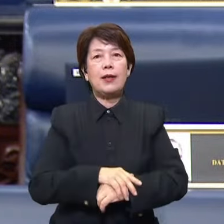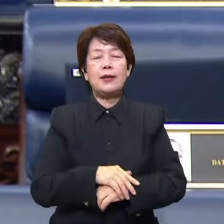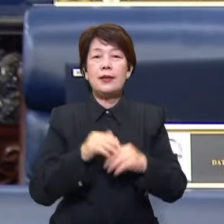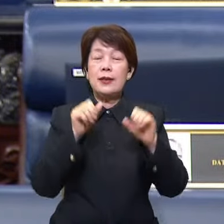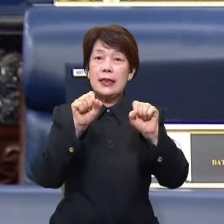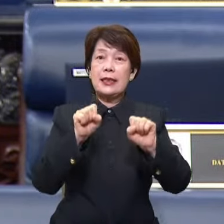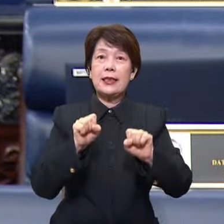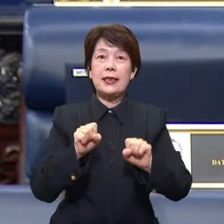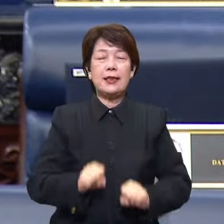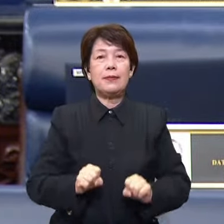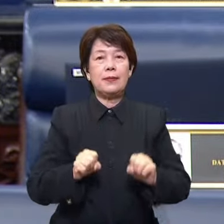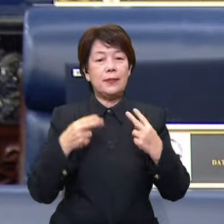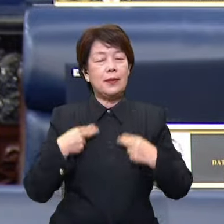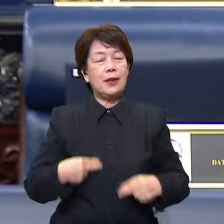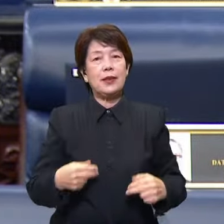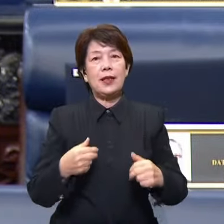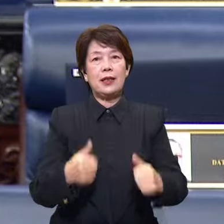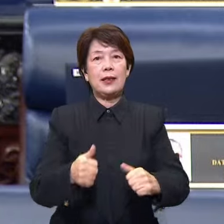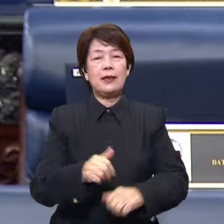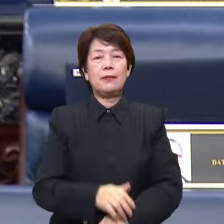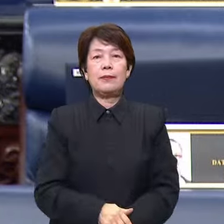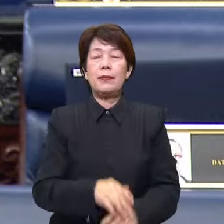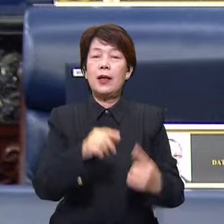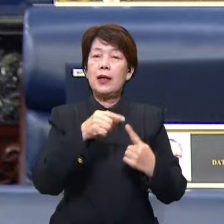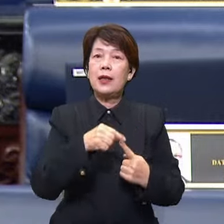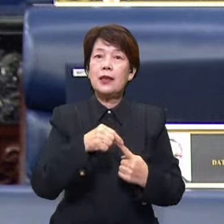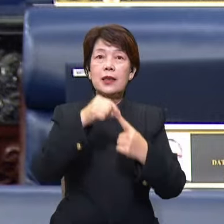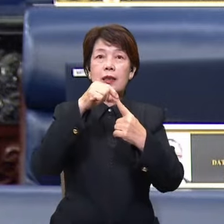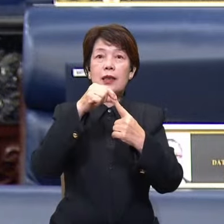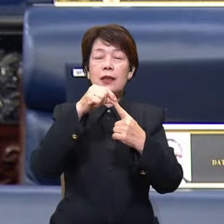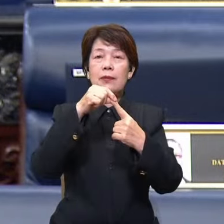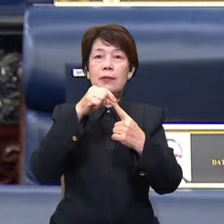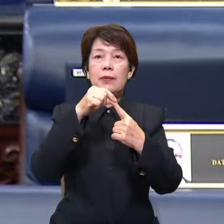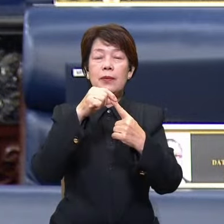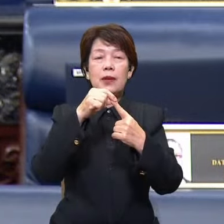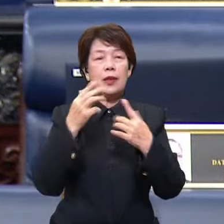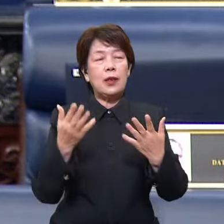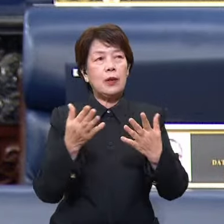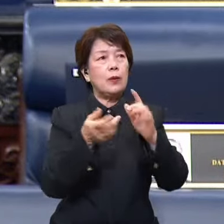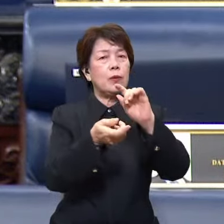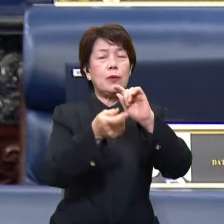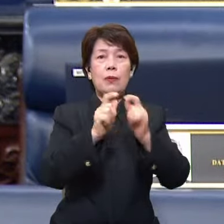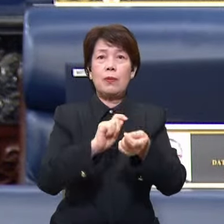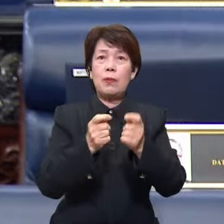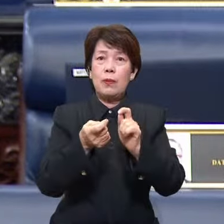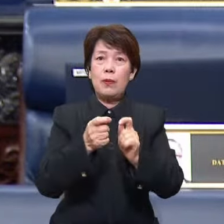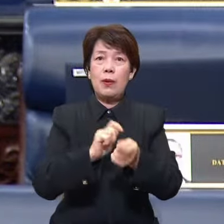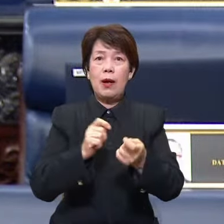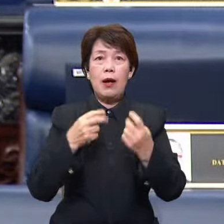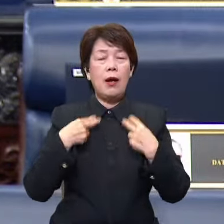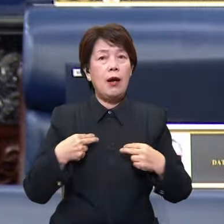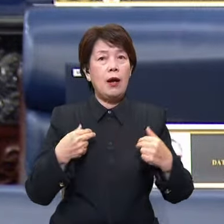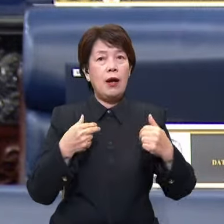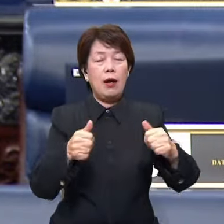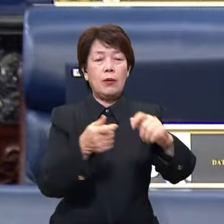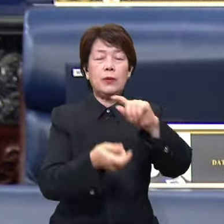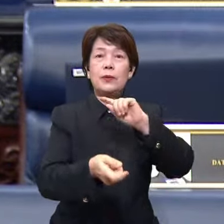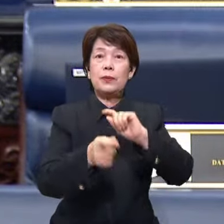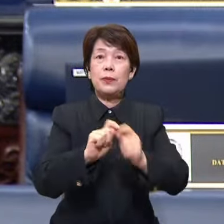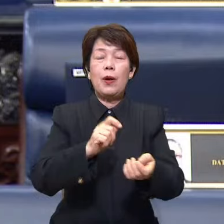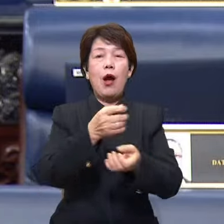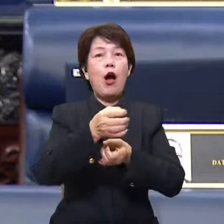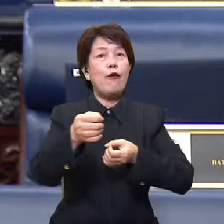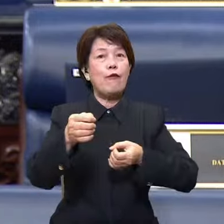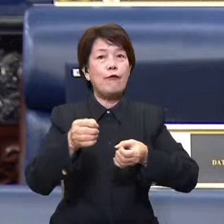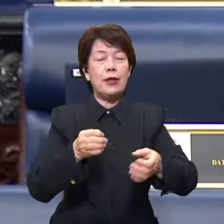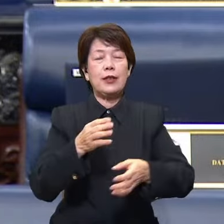menubuhkan satu pejabat atau bahagian khas yang kita namakan Pejabat Transformasi Kesihatan atau The Health Transformation Office dengan